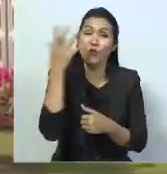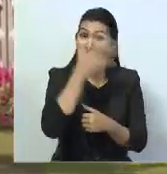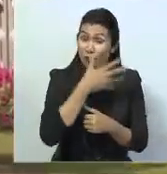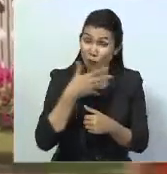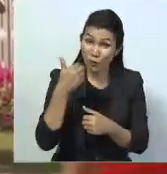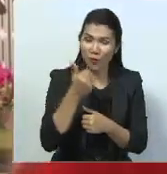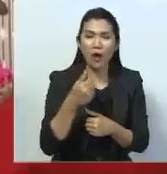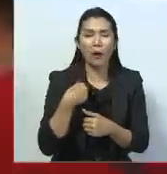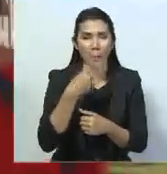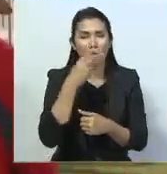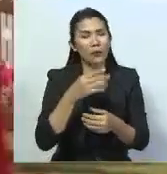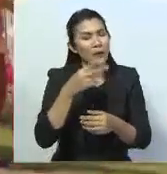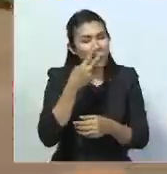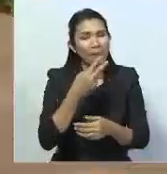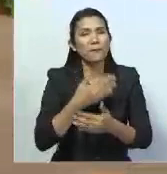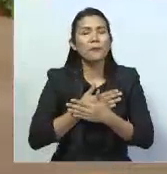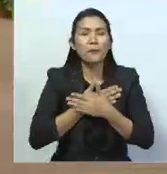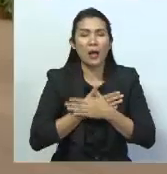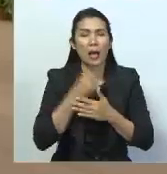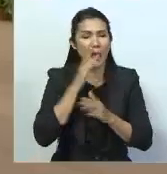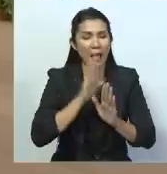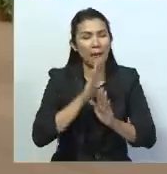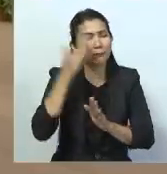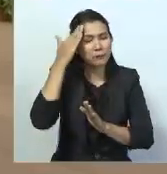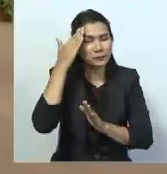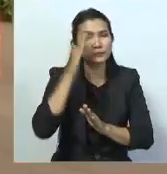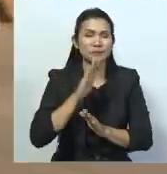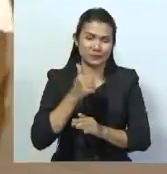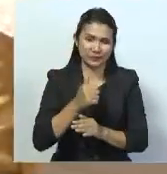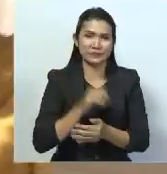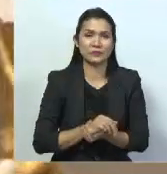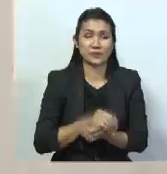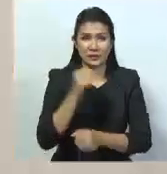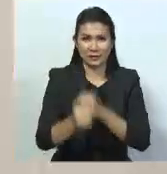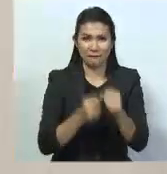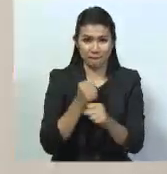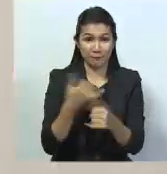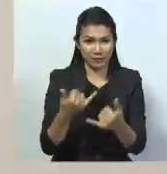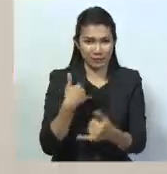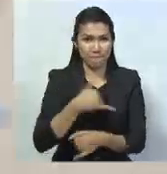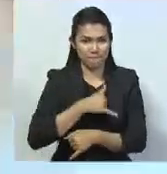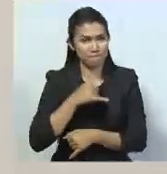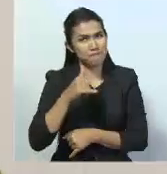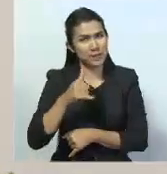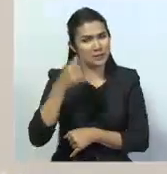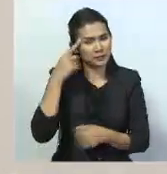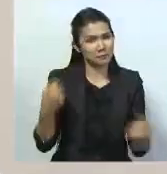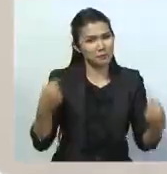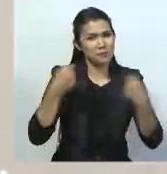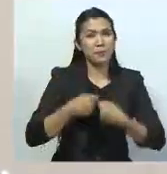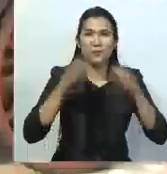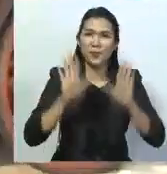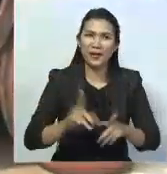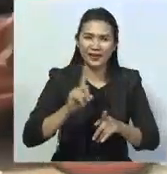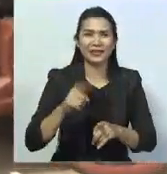งามแล้วยังกลายเป็นภาพความประทับใจที่เก็บเอาไว้เป็นความทรงจำอีกด้วย ใช่ค่ะปีนี้เราต้องนึกกันแล้วนะว่าเราจะใส่ชุดไทยแบบไห